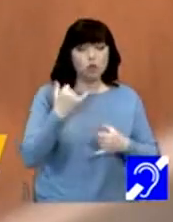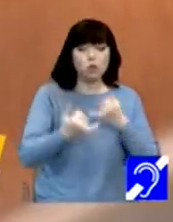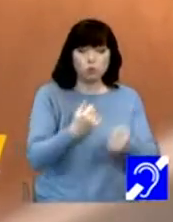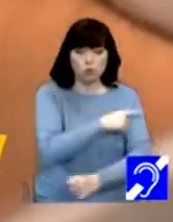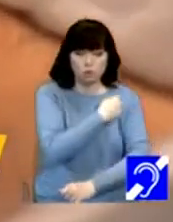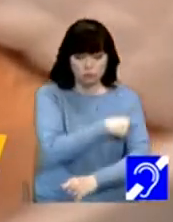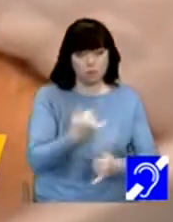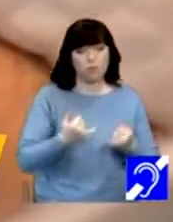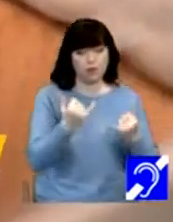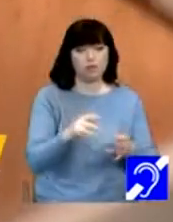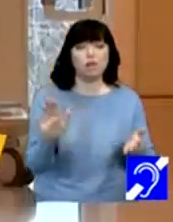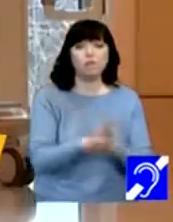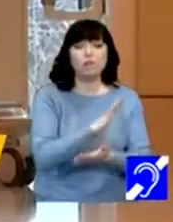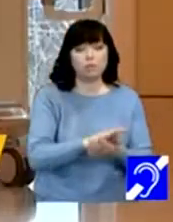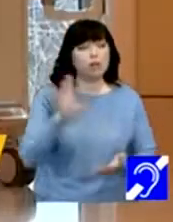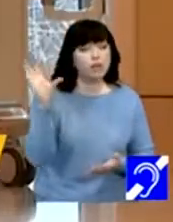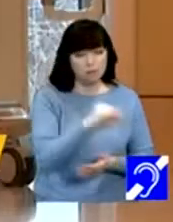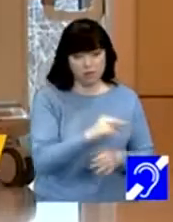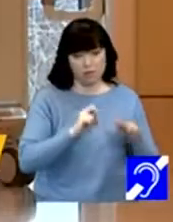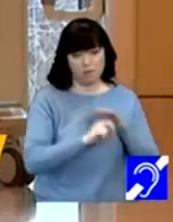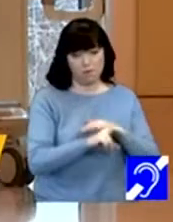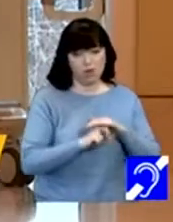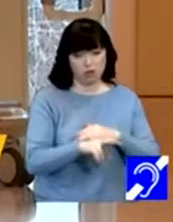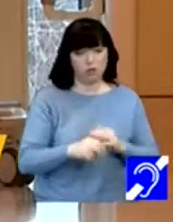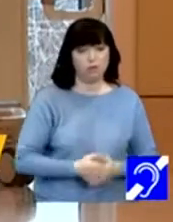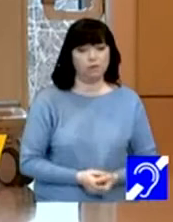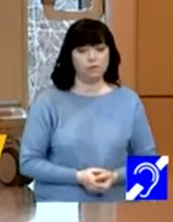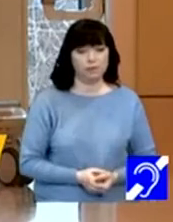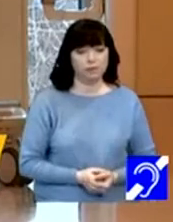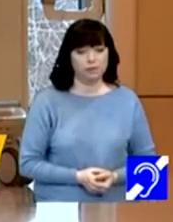medicale sunt acordate gratuit tuturor refugiaților.